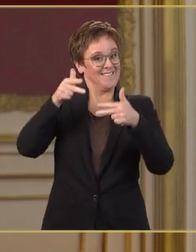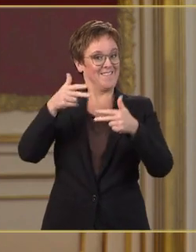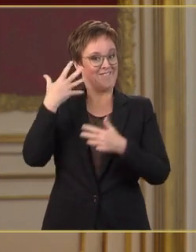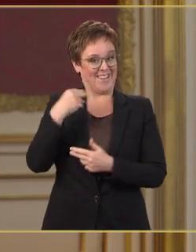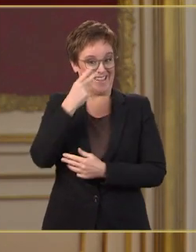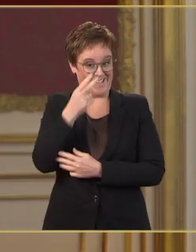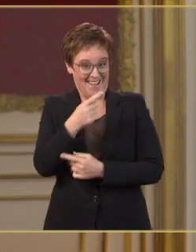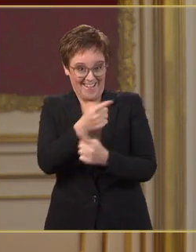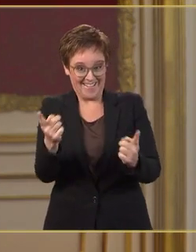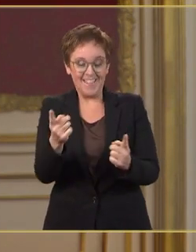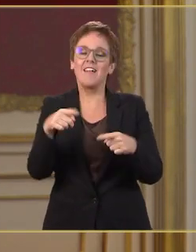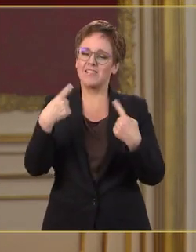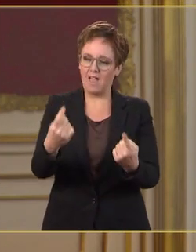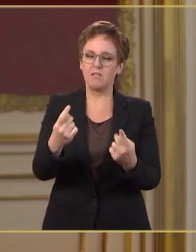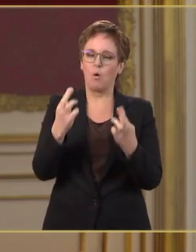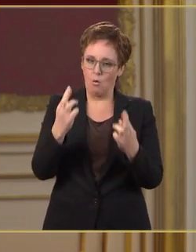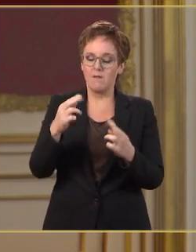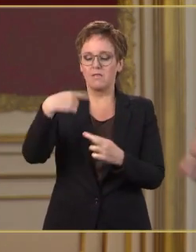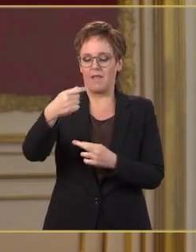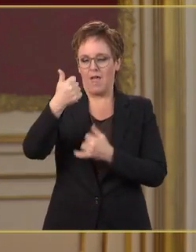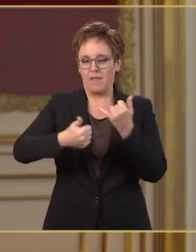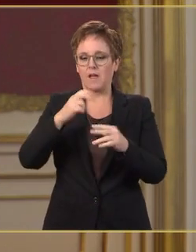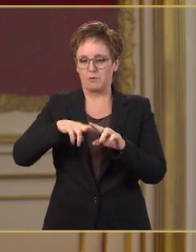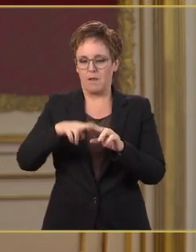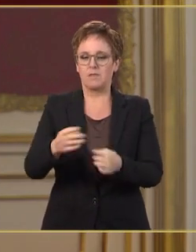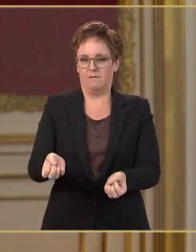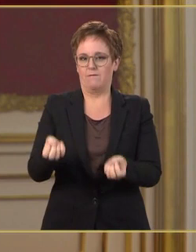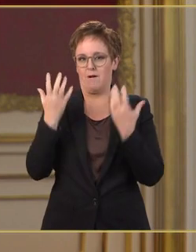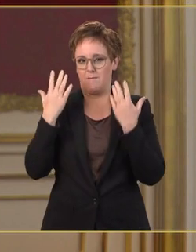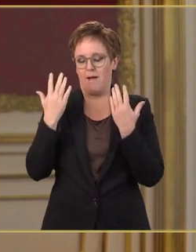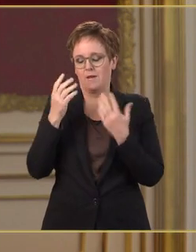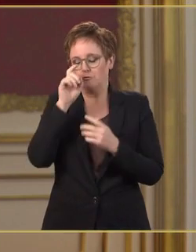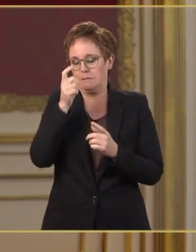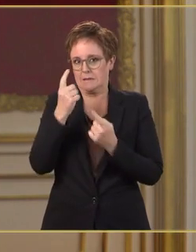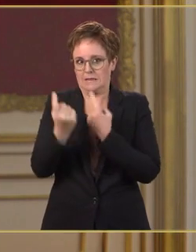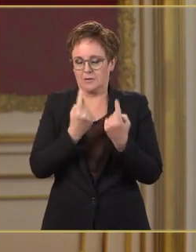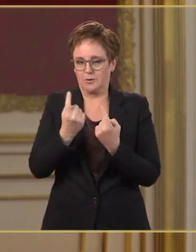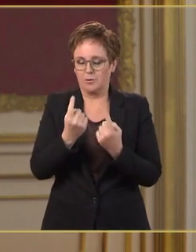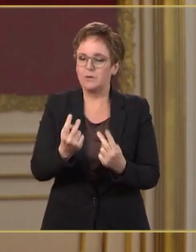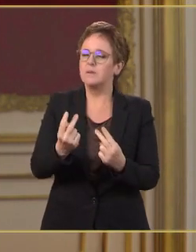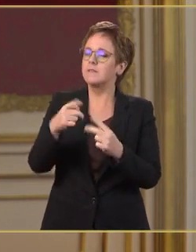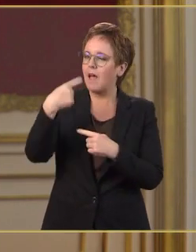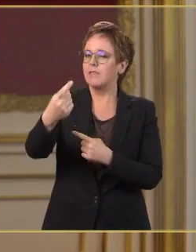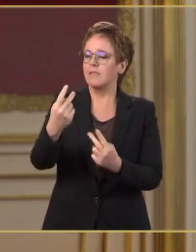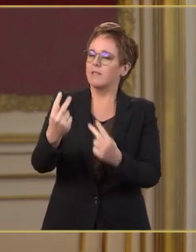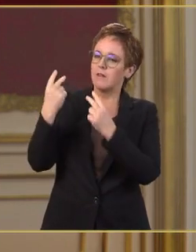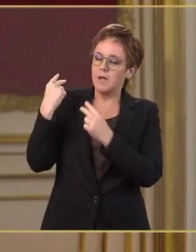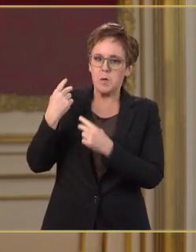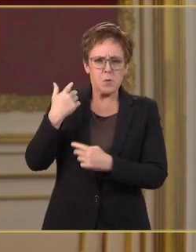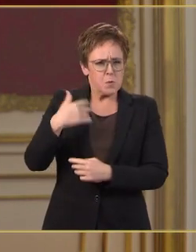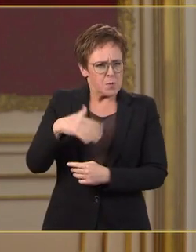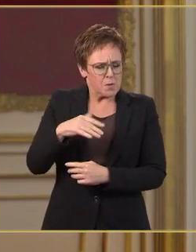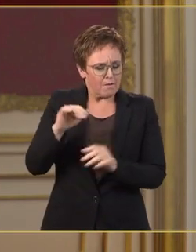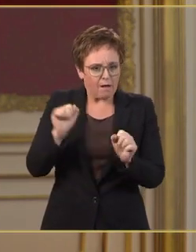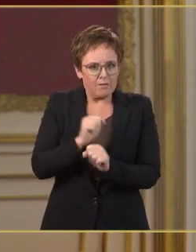dann haben wir hoffentlich das schlimmste hinter uns dann werden wir zurückblicken auf diese unwirkliche